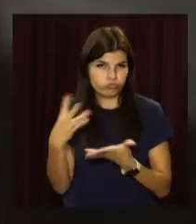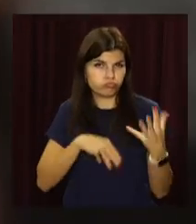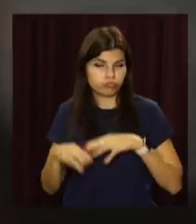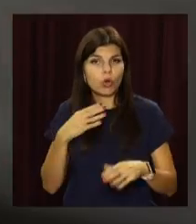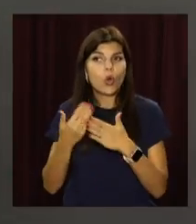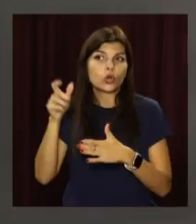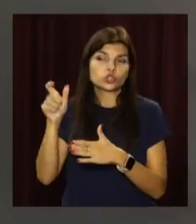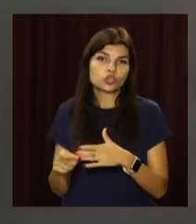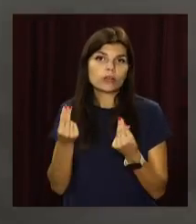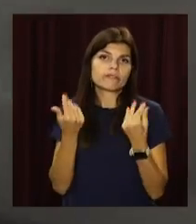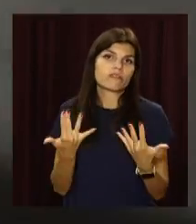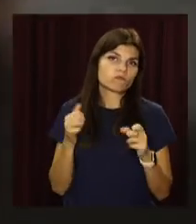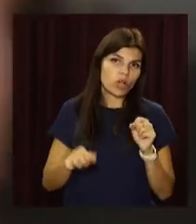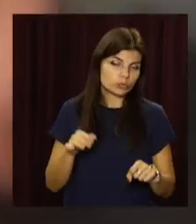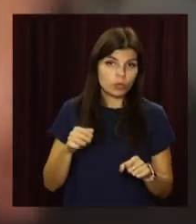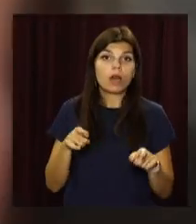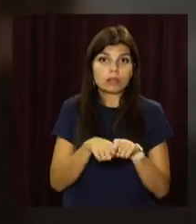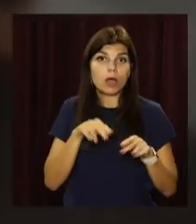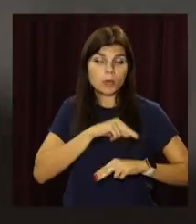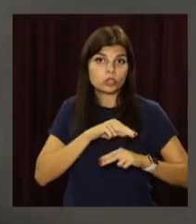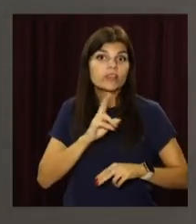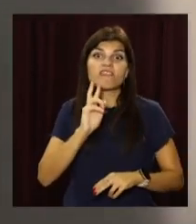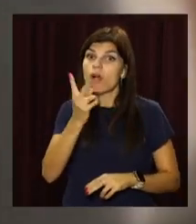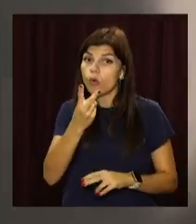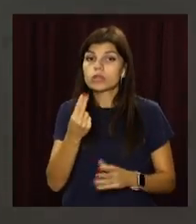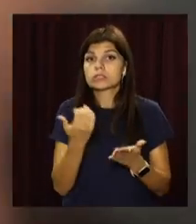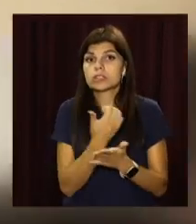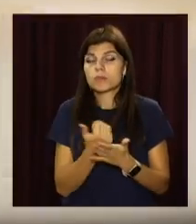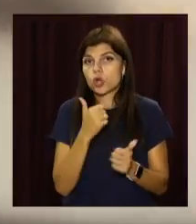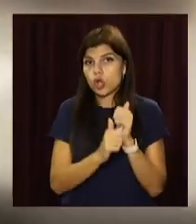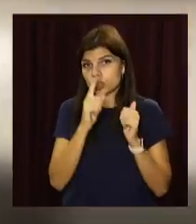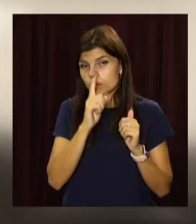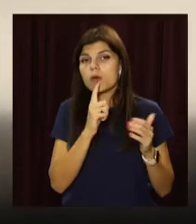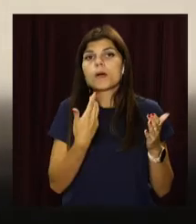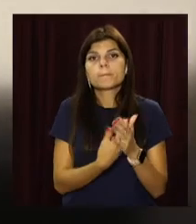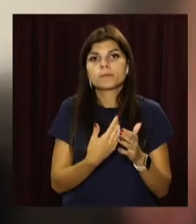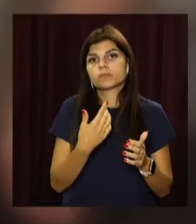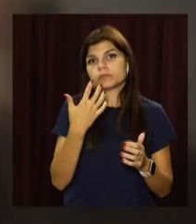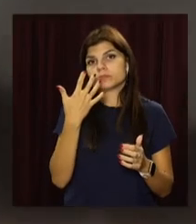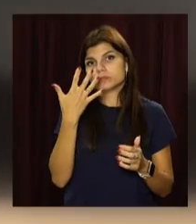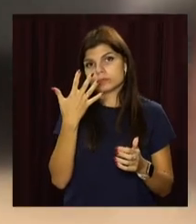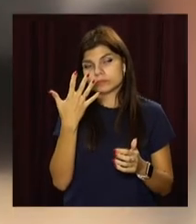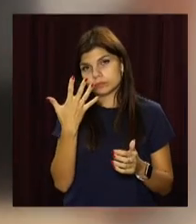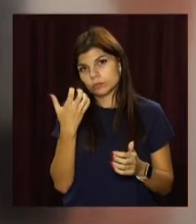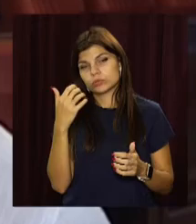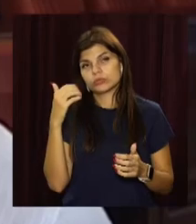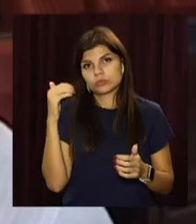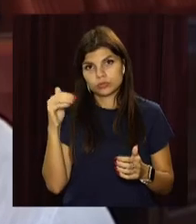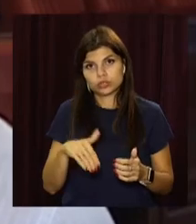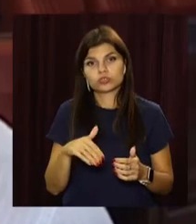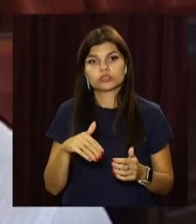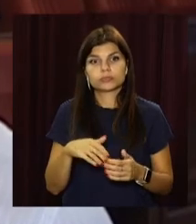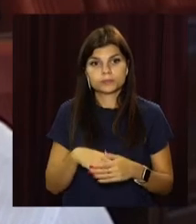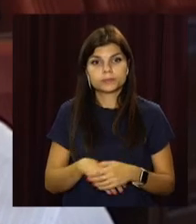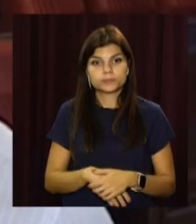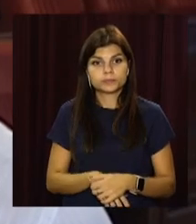заможності клієнтів. Так працювали майже 2 роки і заробляли щомісяця до 500 000 гривень. Під